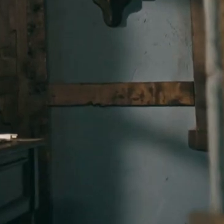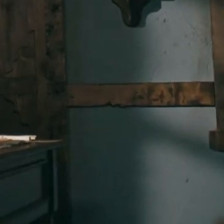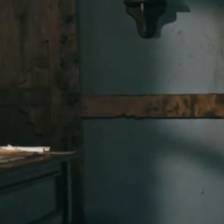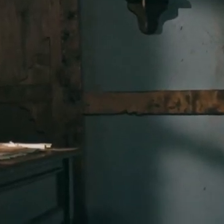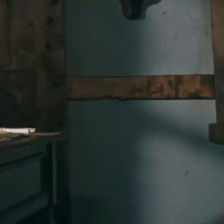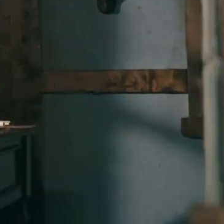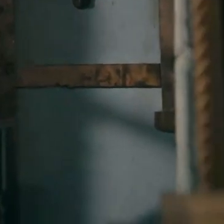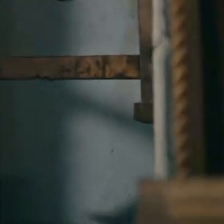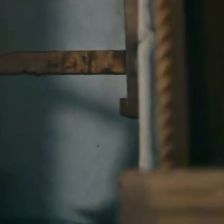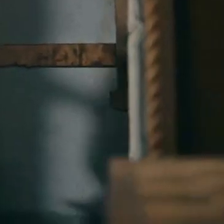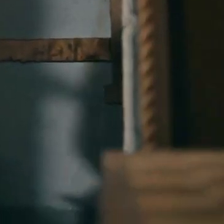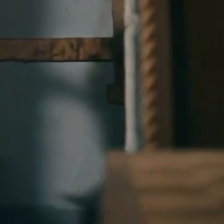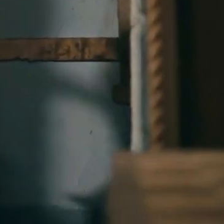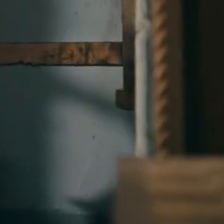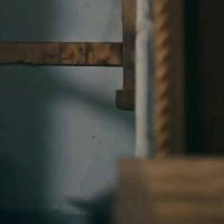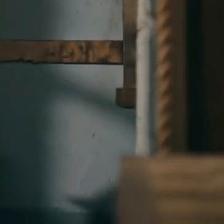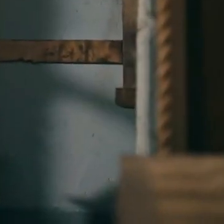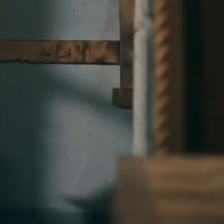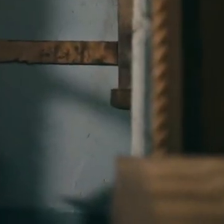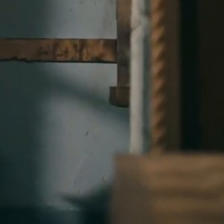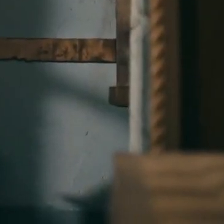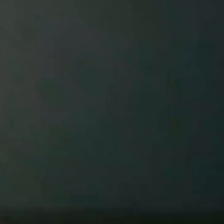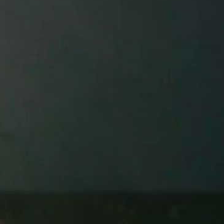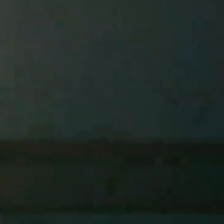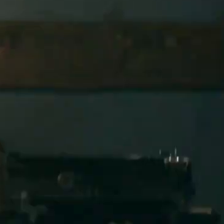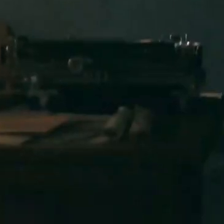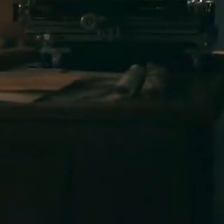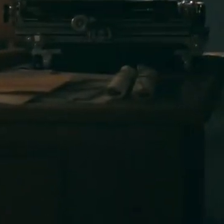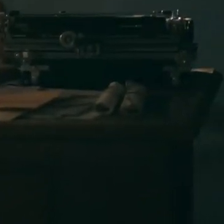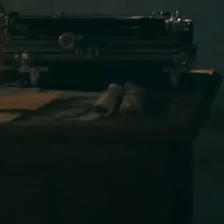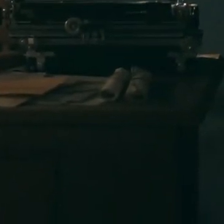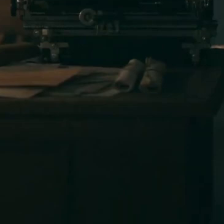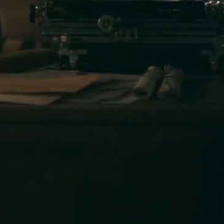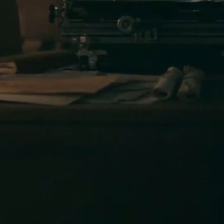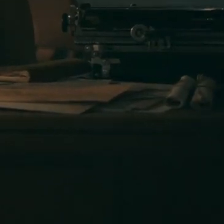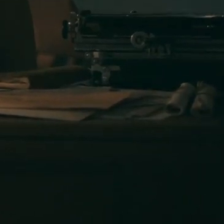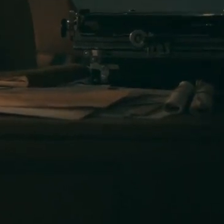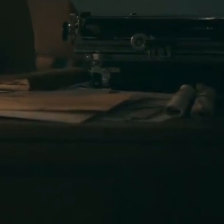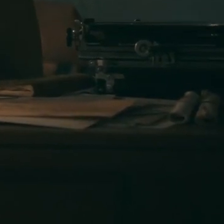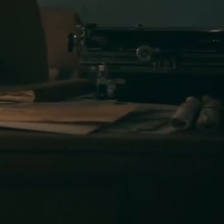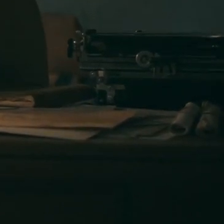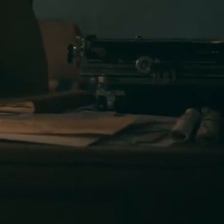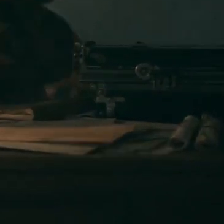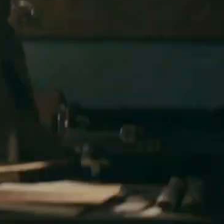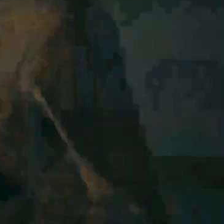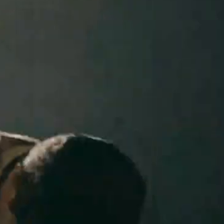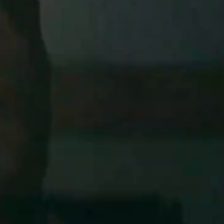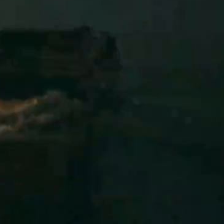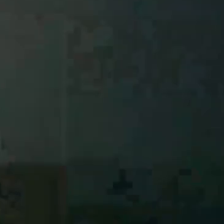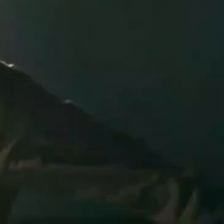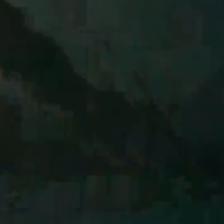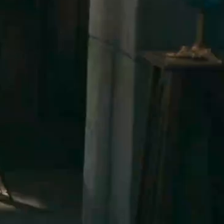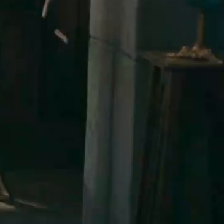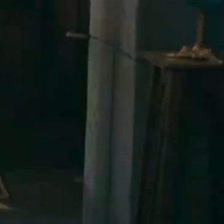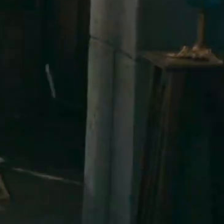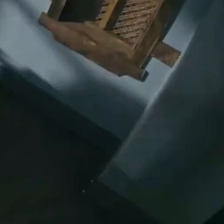Ali bir evrak çantasını mavi boyalı odadaki masaya koydu. Eli ayağına dolanmış gibi kapağını açmaya beceremeyince